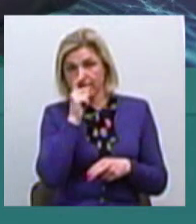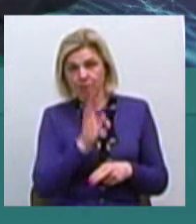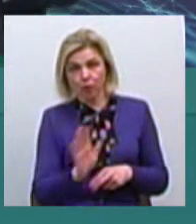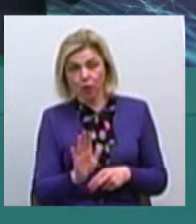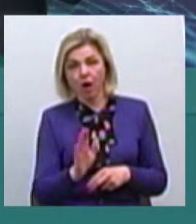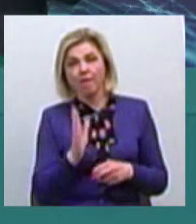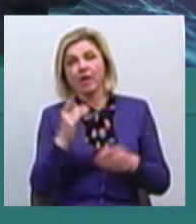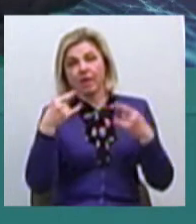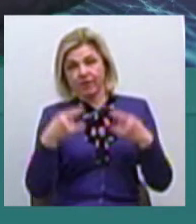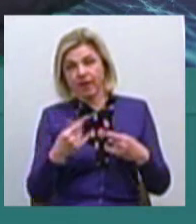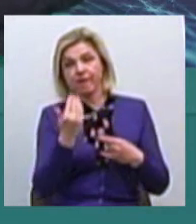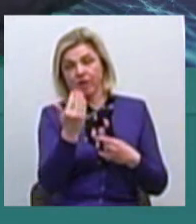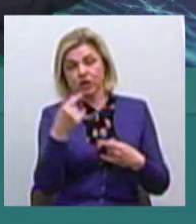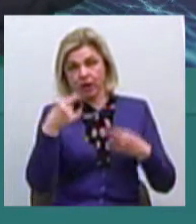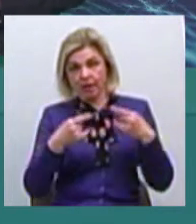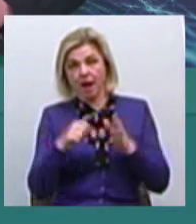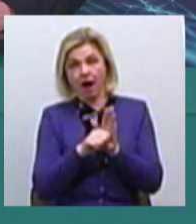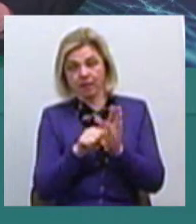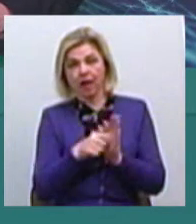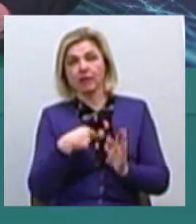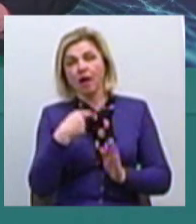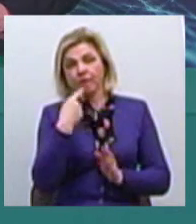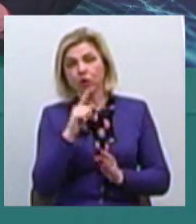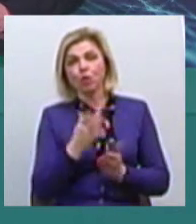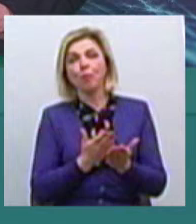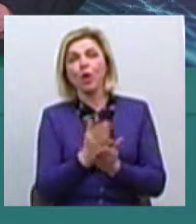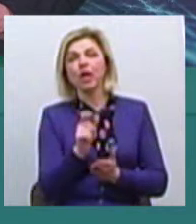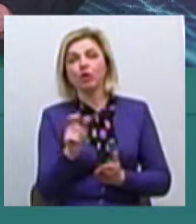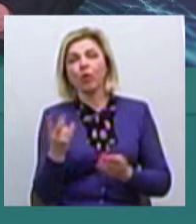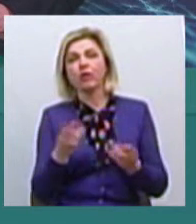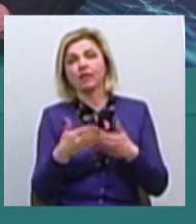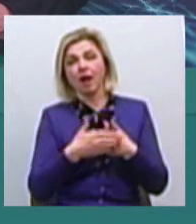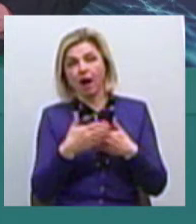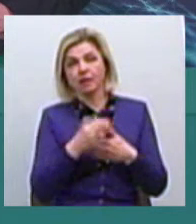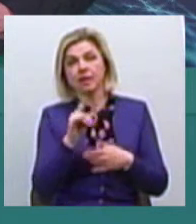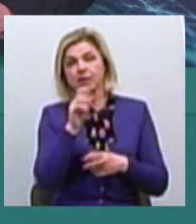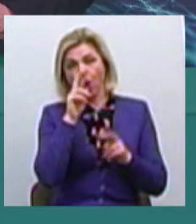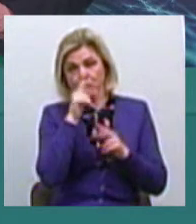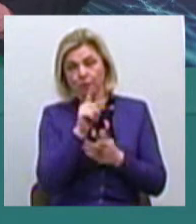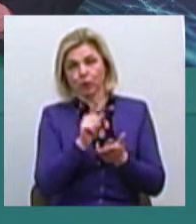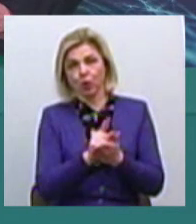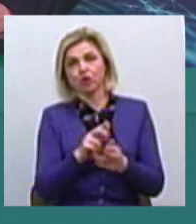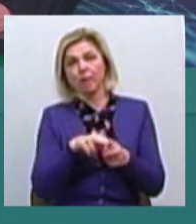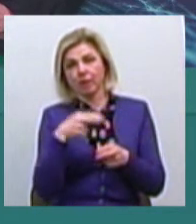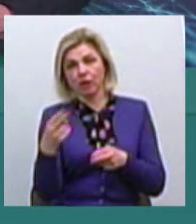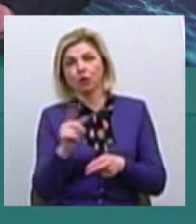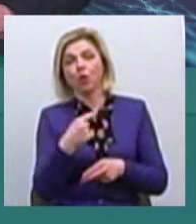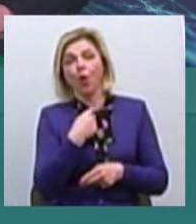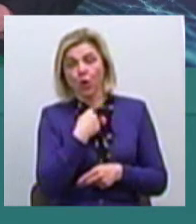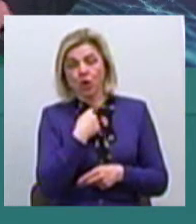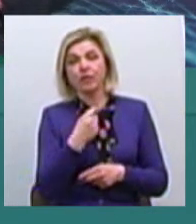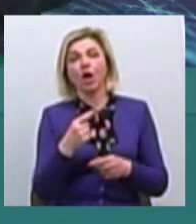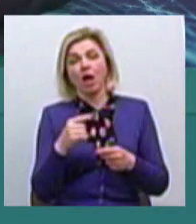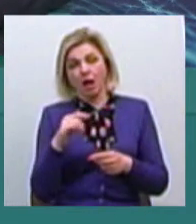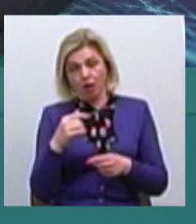в эфире вашего же телеканала говорил, что политиков надо наказывать, и за ошибки они должны платить тем, что голоса избирателей уходят другому кандидату.